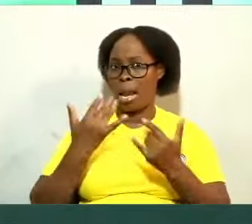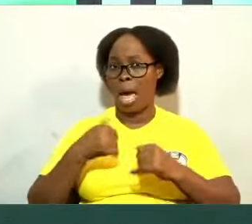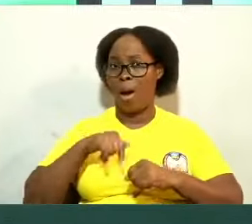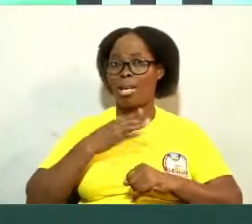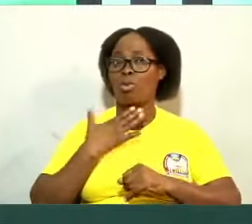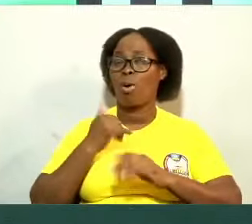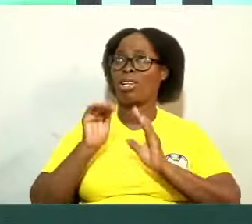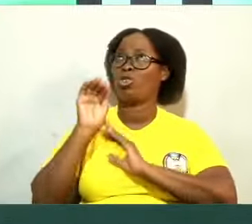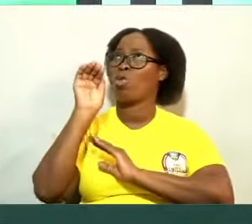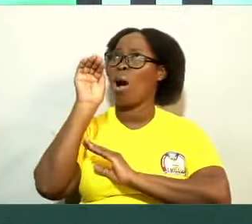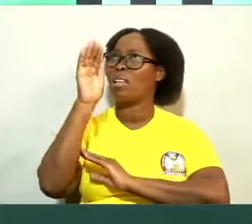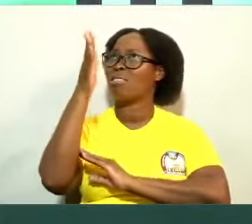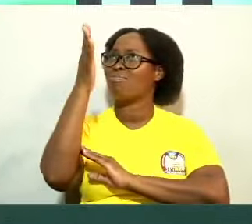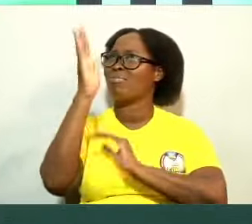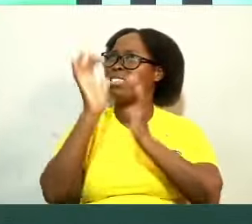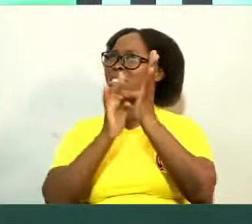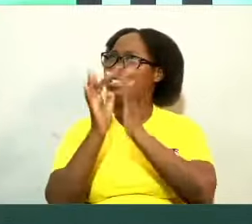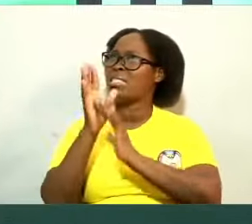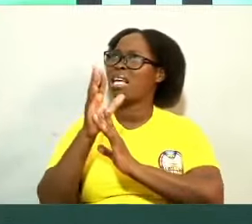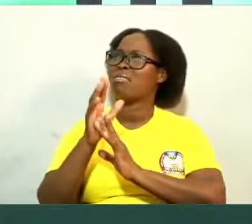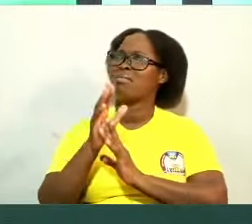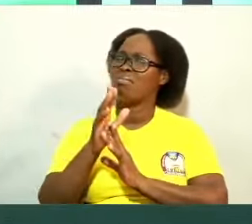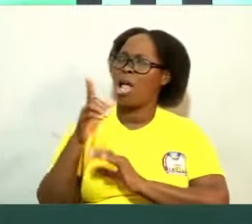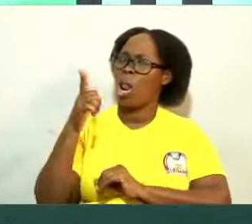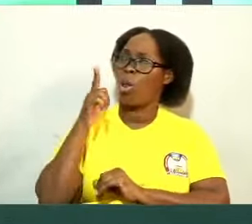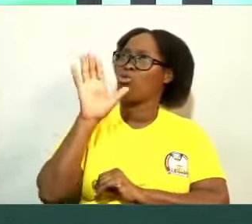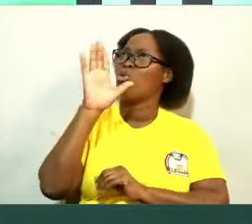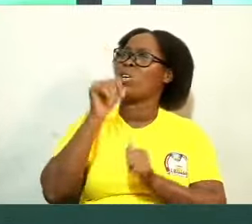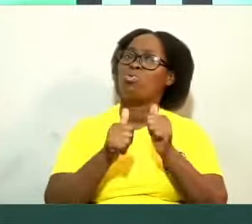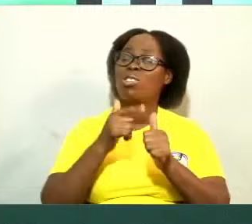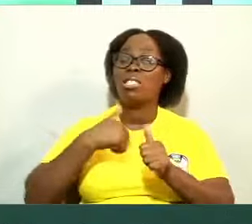tunauliza, amri zako ni zipi ili tuzishike?